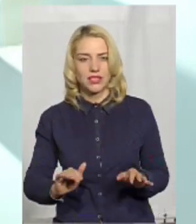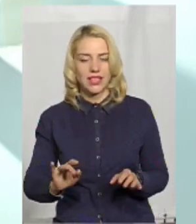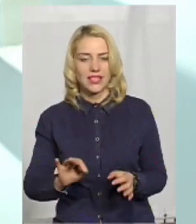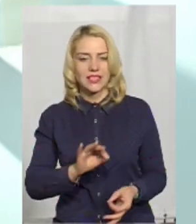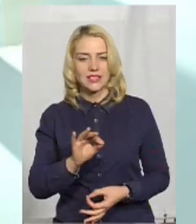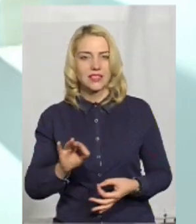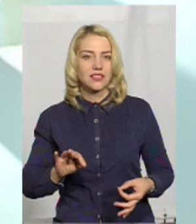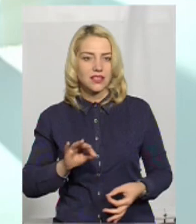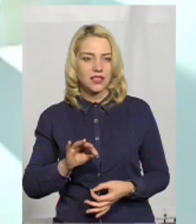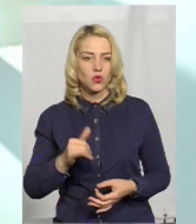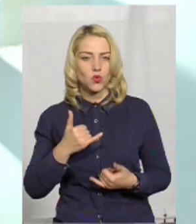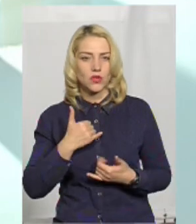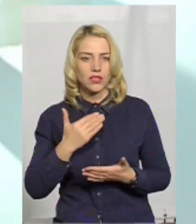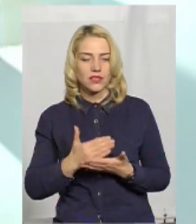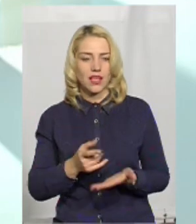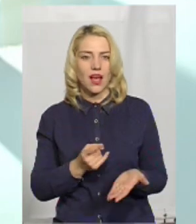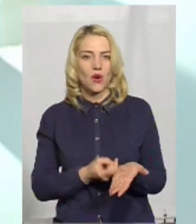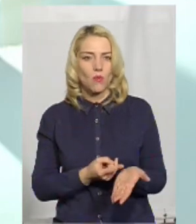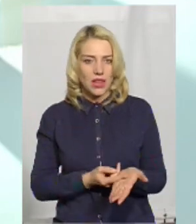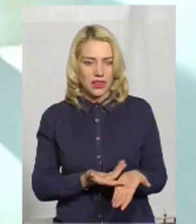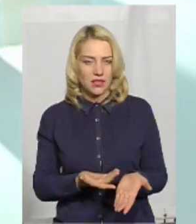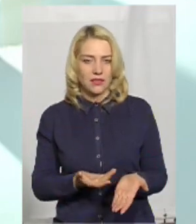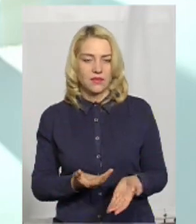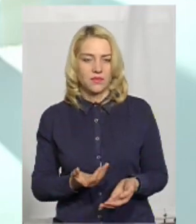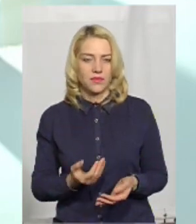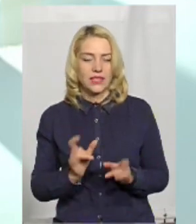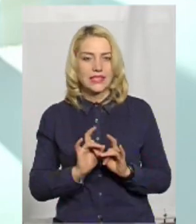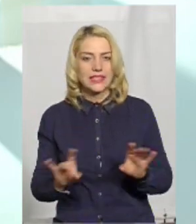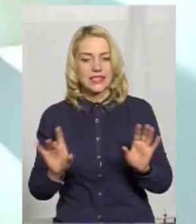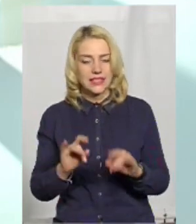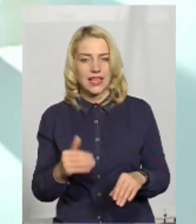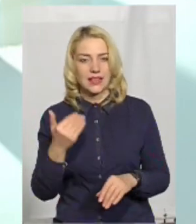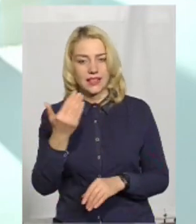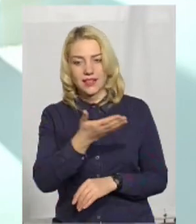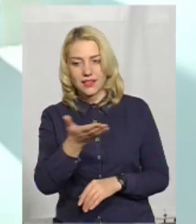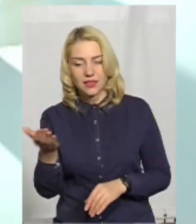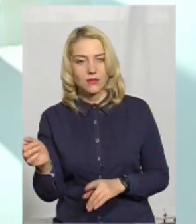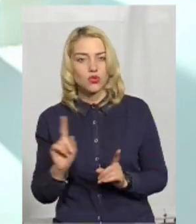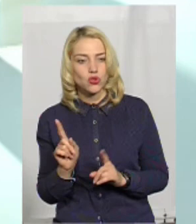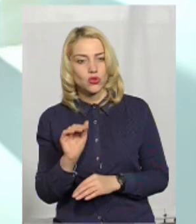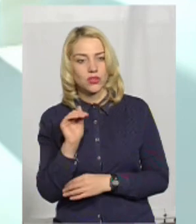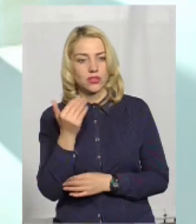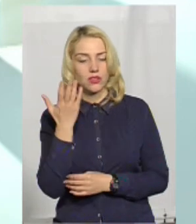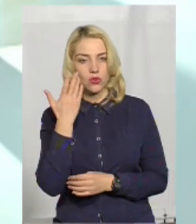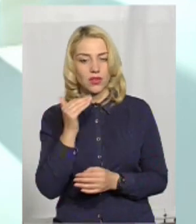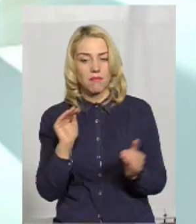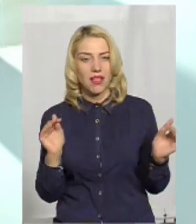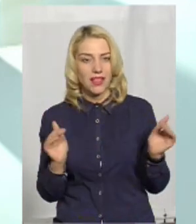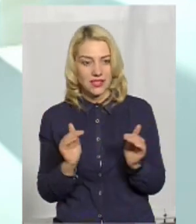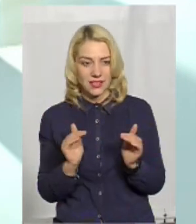дітей-сиріт. В нас є аргументи сказати їм, що все-таки дитина, коли вона